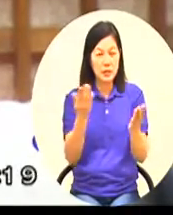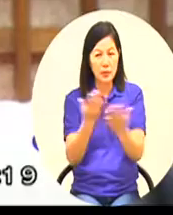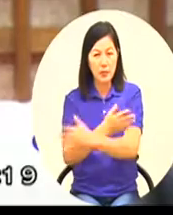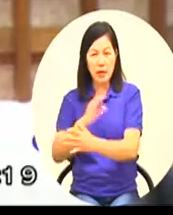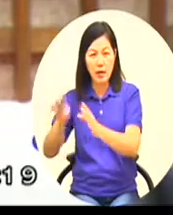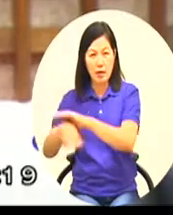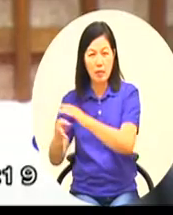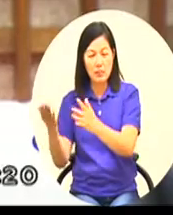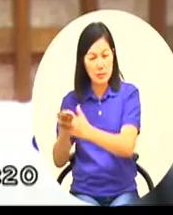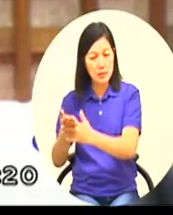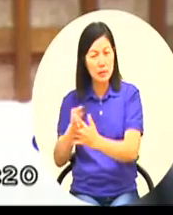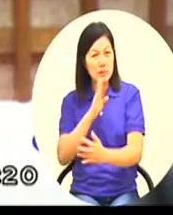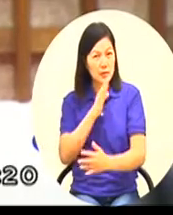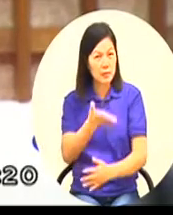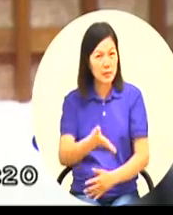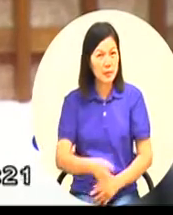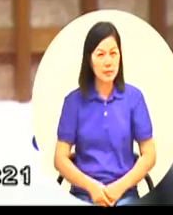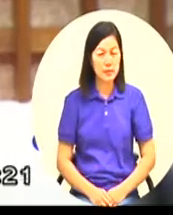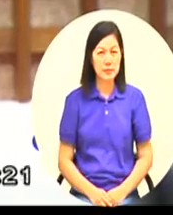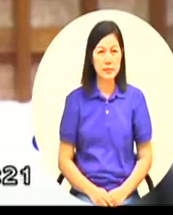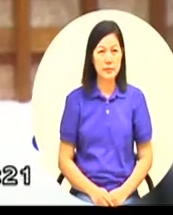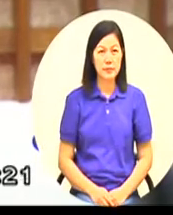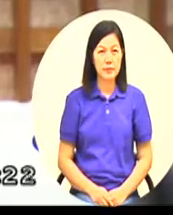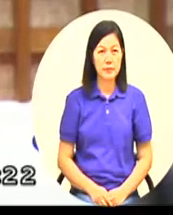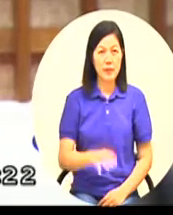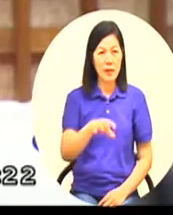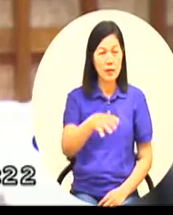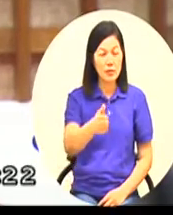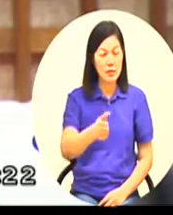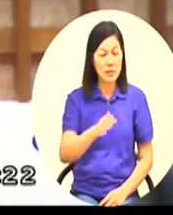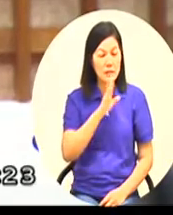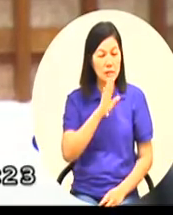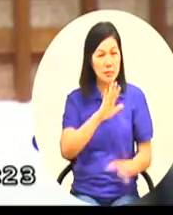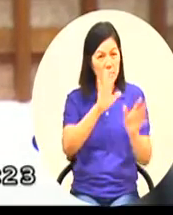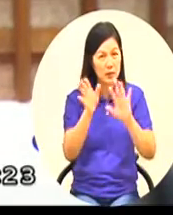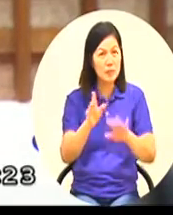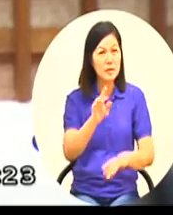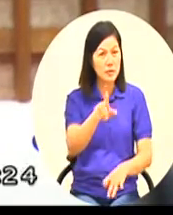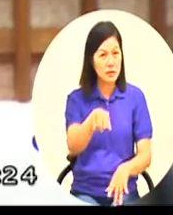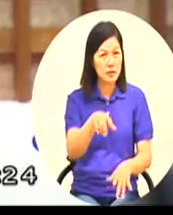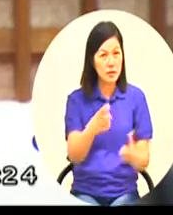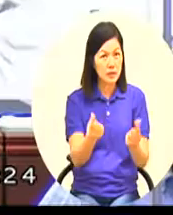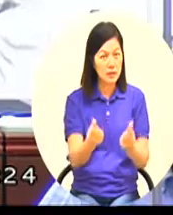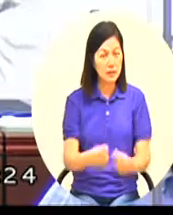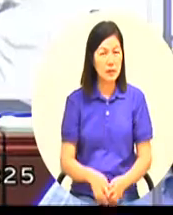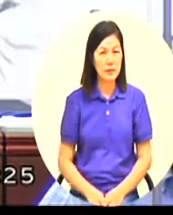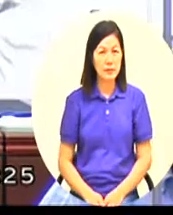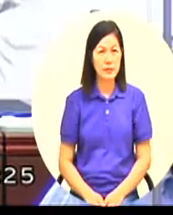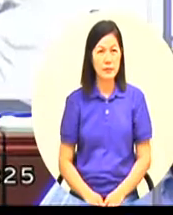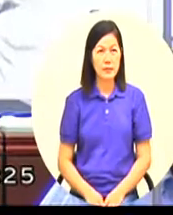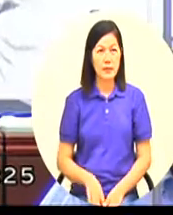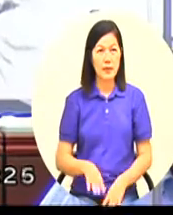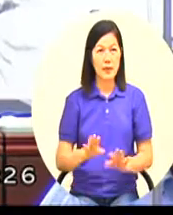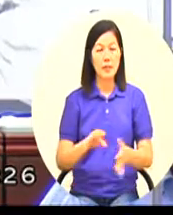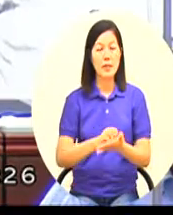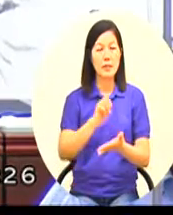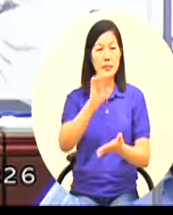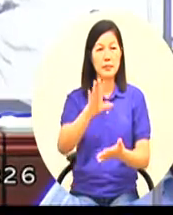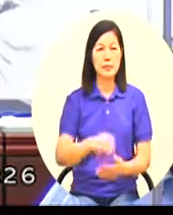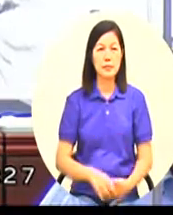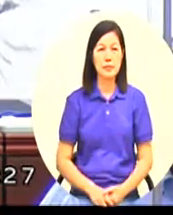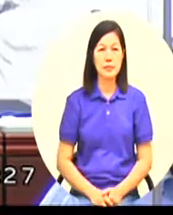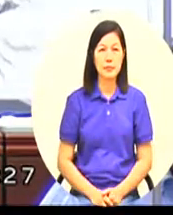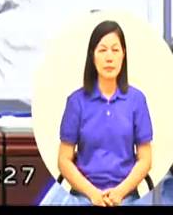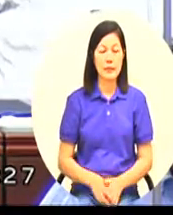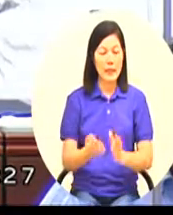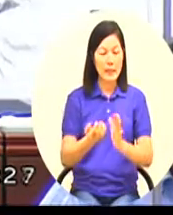子？局长，是不是现在这个状况？ 这个跟留言报告哈，刚